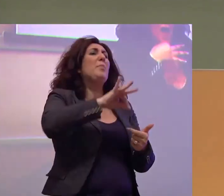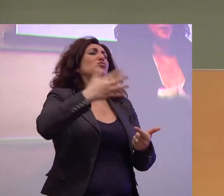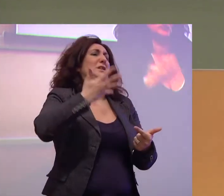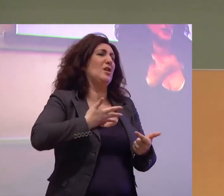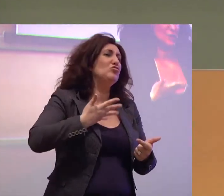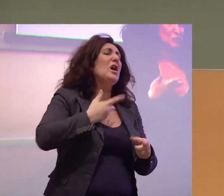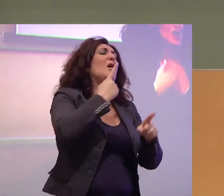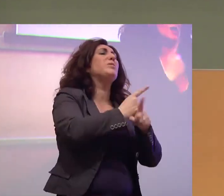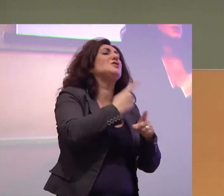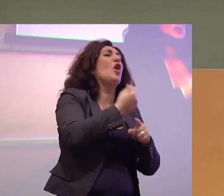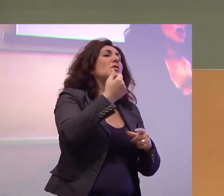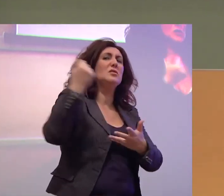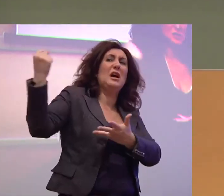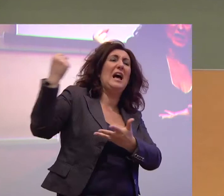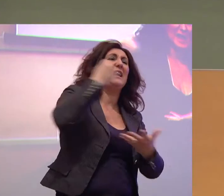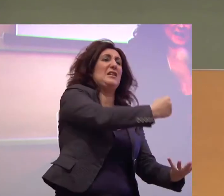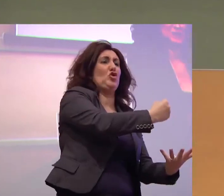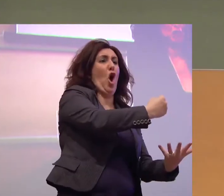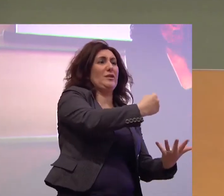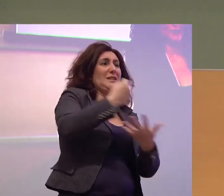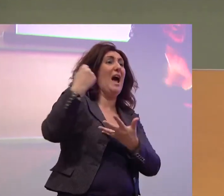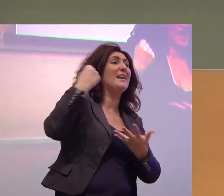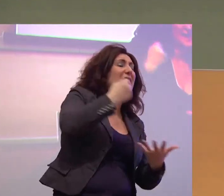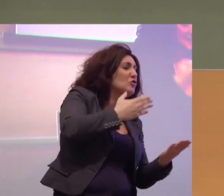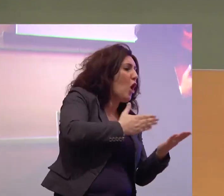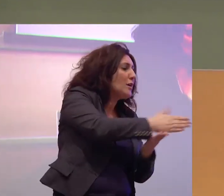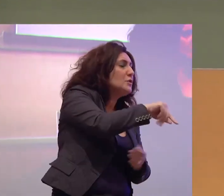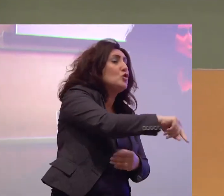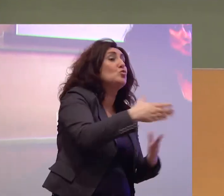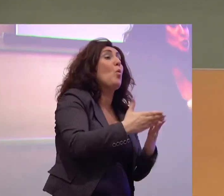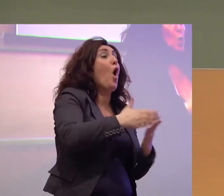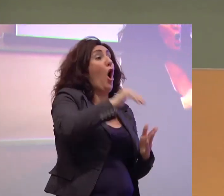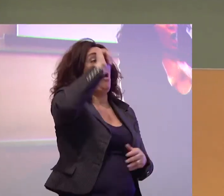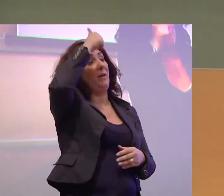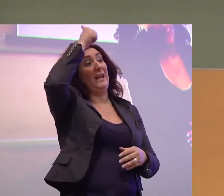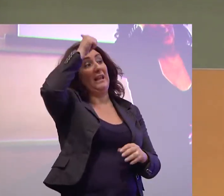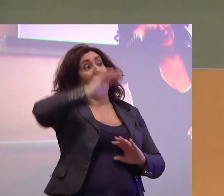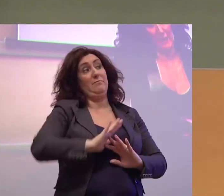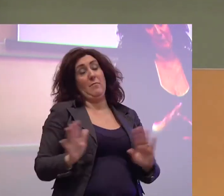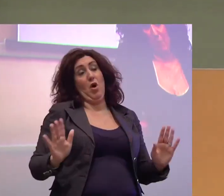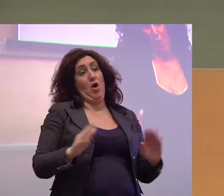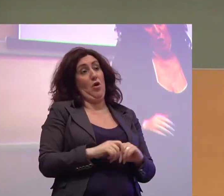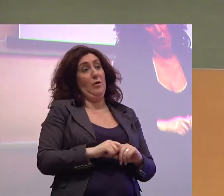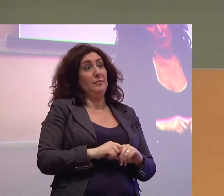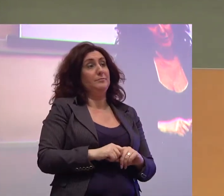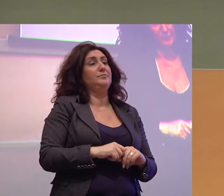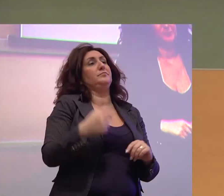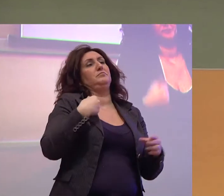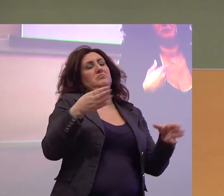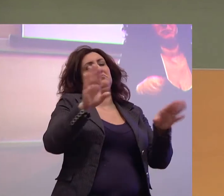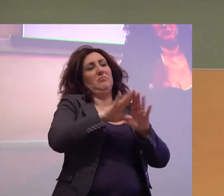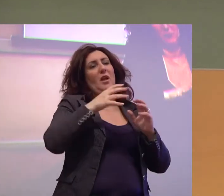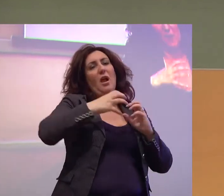bisogno che le risorse vengono indirizzate verso quell'ambito. Chiudo e non mi dilungo oltre